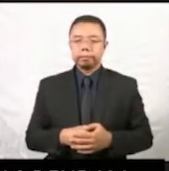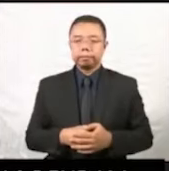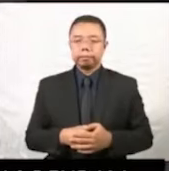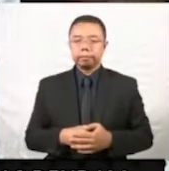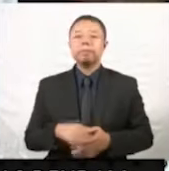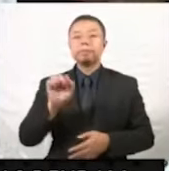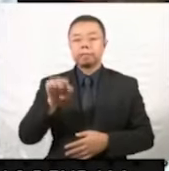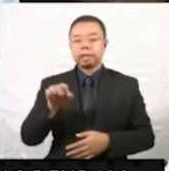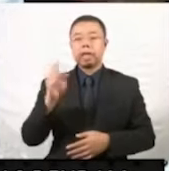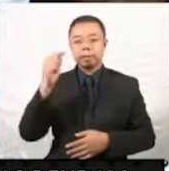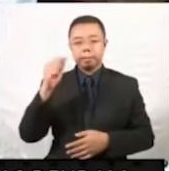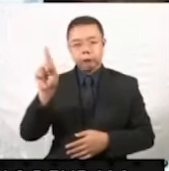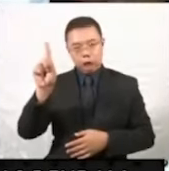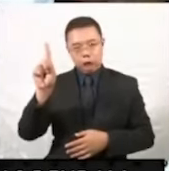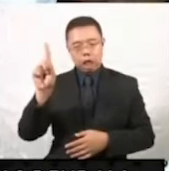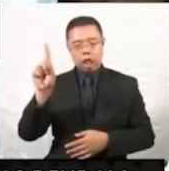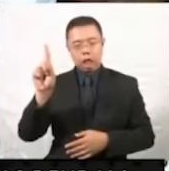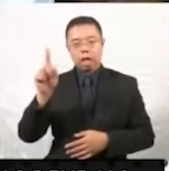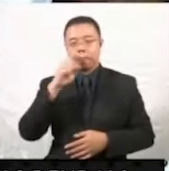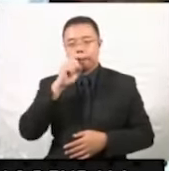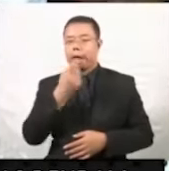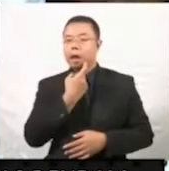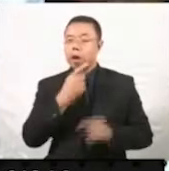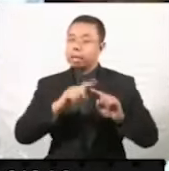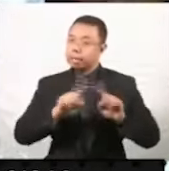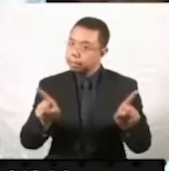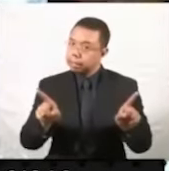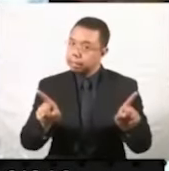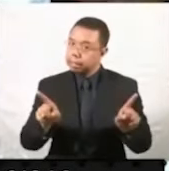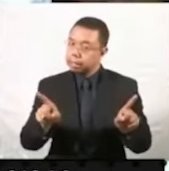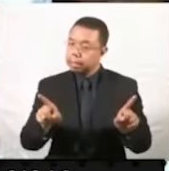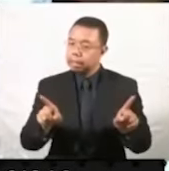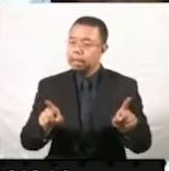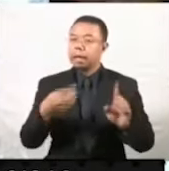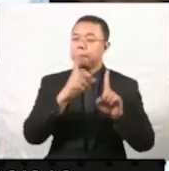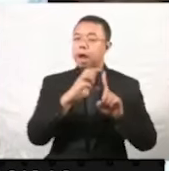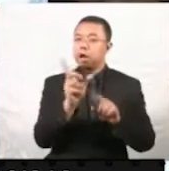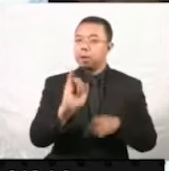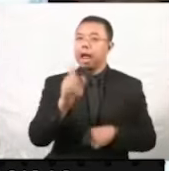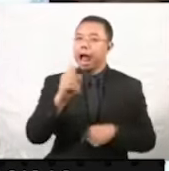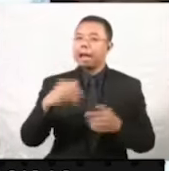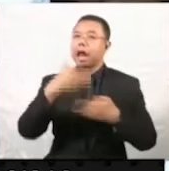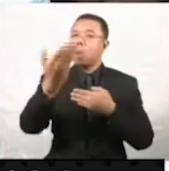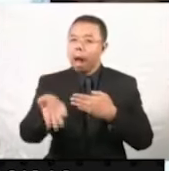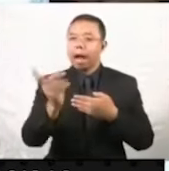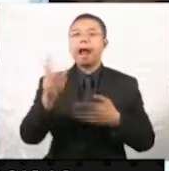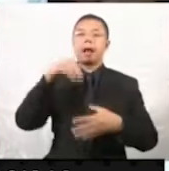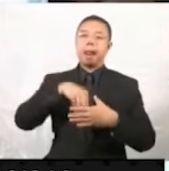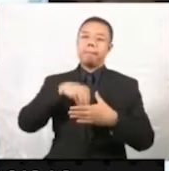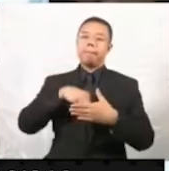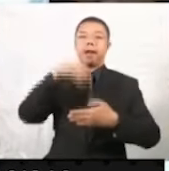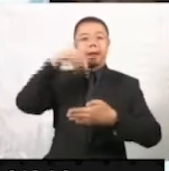berbicara Iya memang benar demikian Pak Rano tetapi eh di badui ada badui luar dan badwii dalam